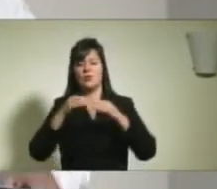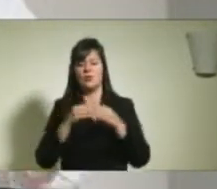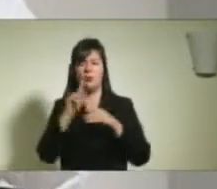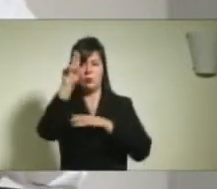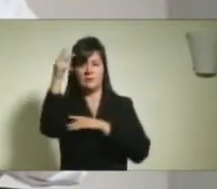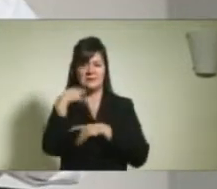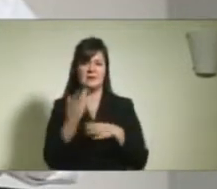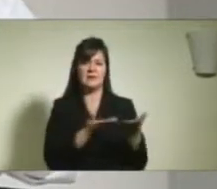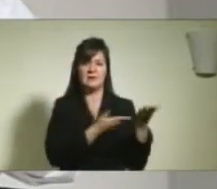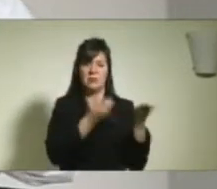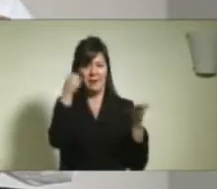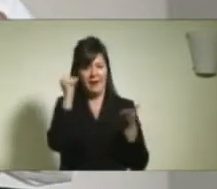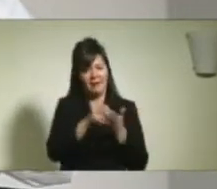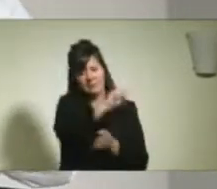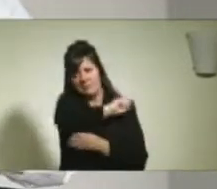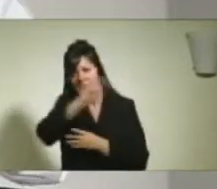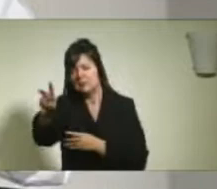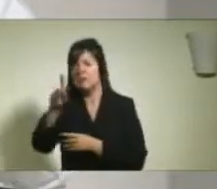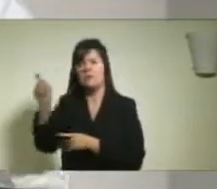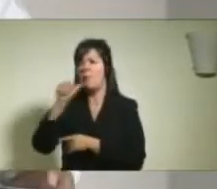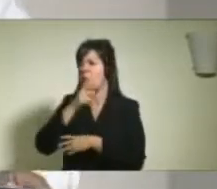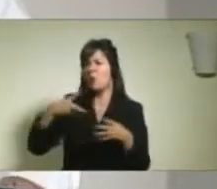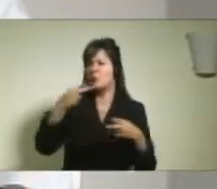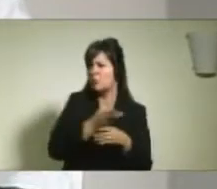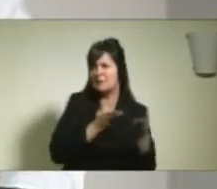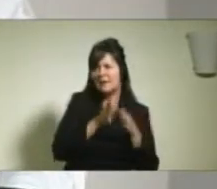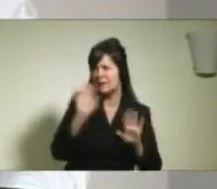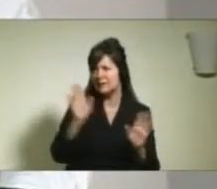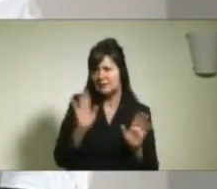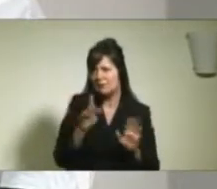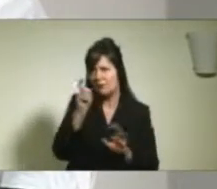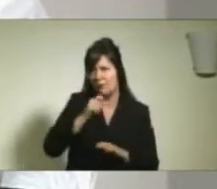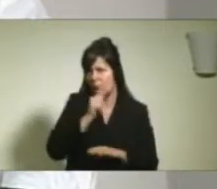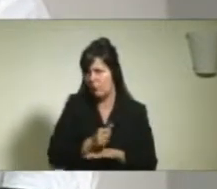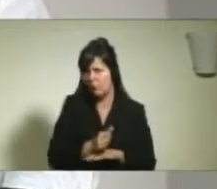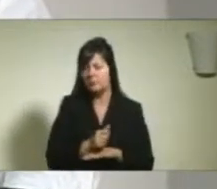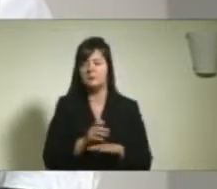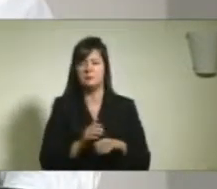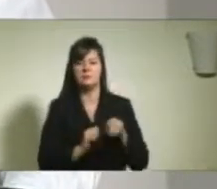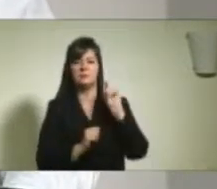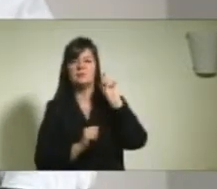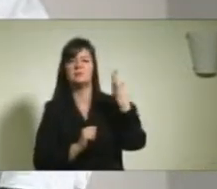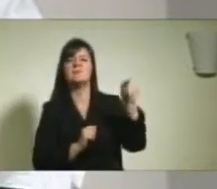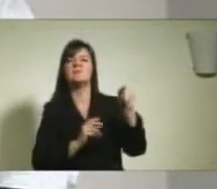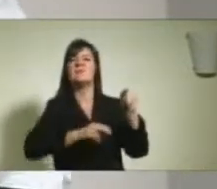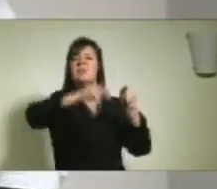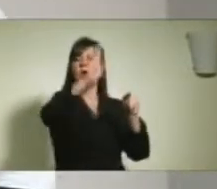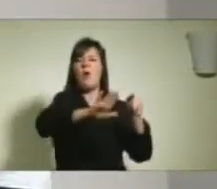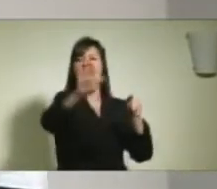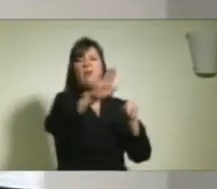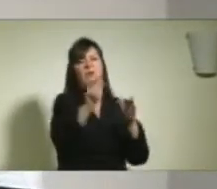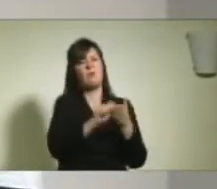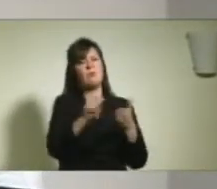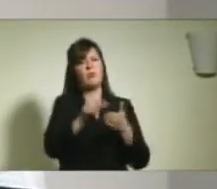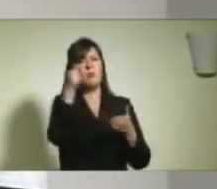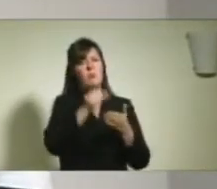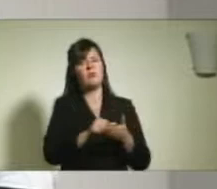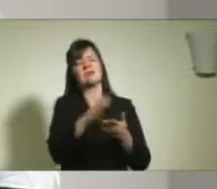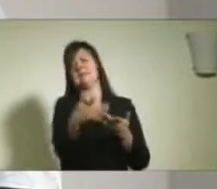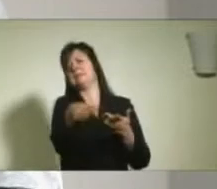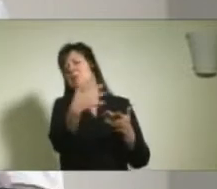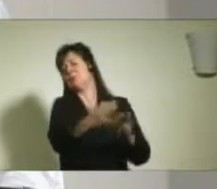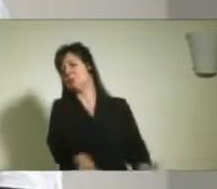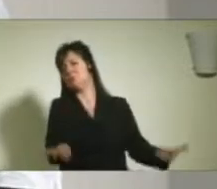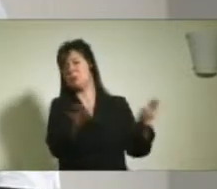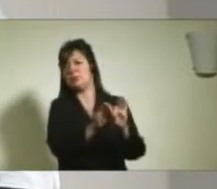les services. Il s'agit de collectivités où le bureau de poste est tout à fait essentiel. On se sert du